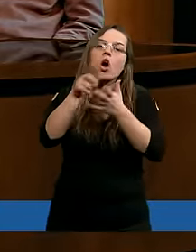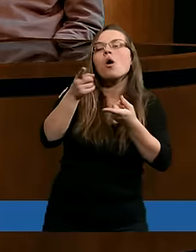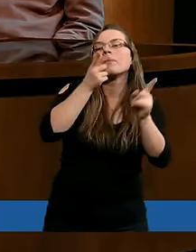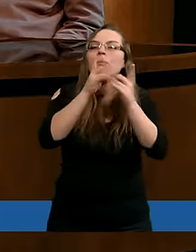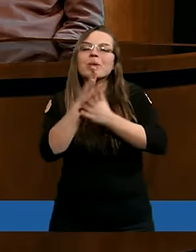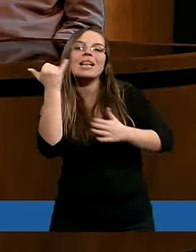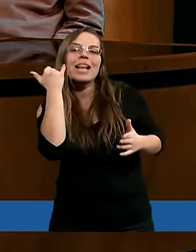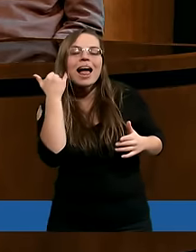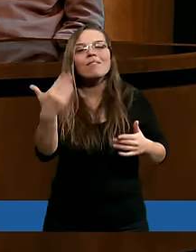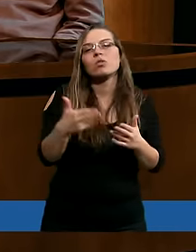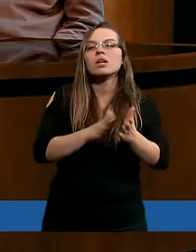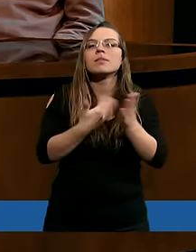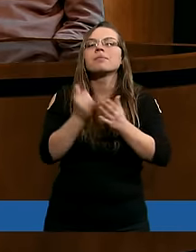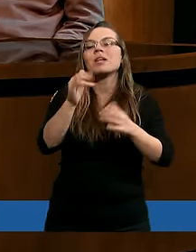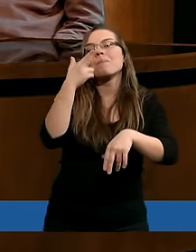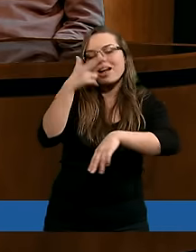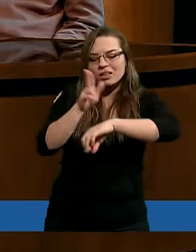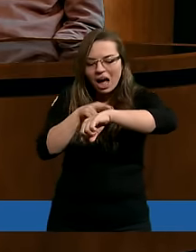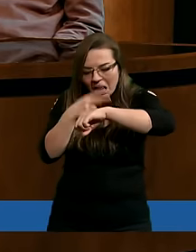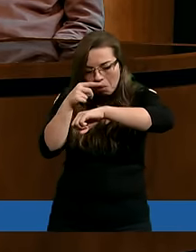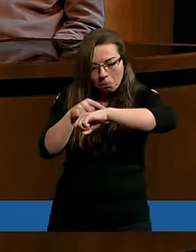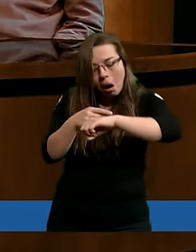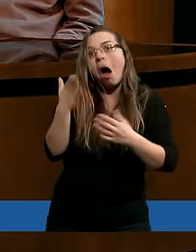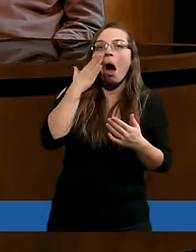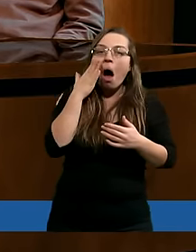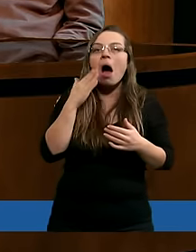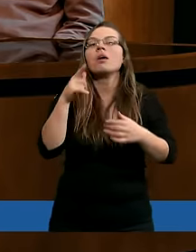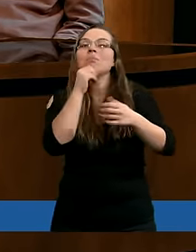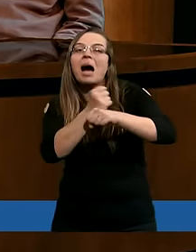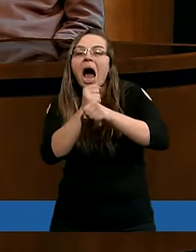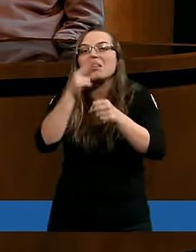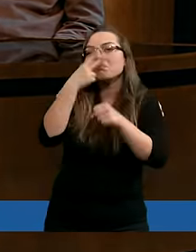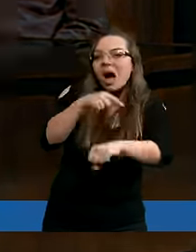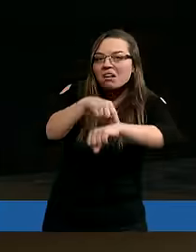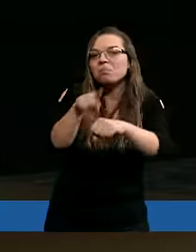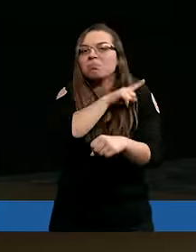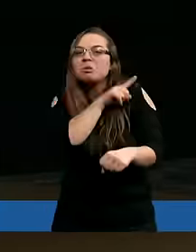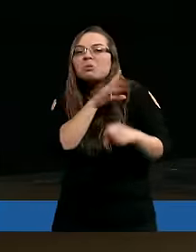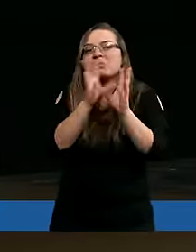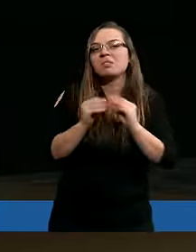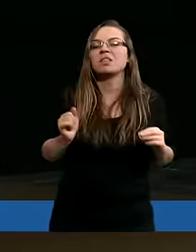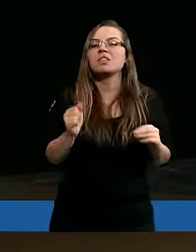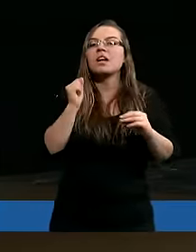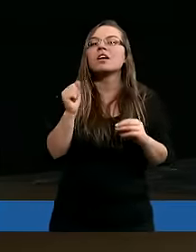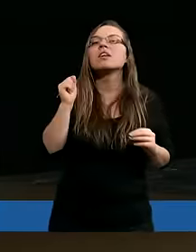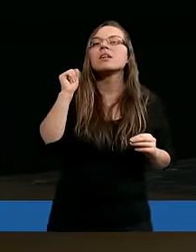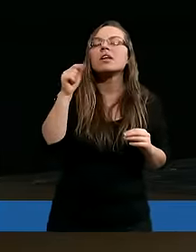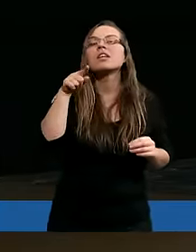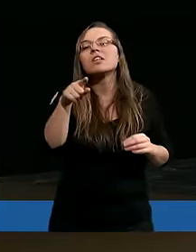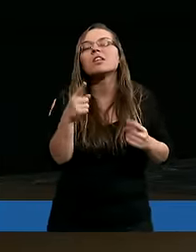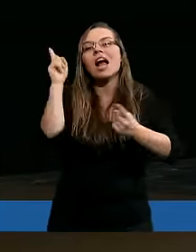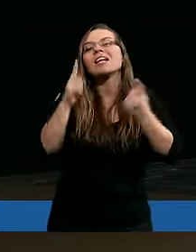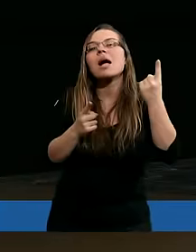przez telefon, patrzą na zegarek, pędzą do pracy, pędzą z pracy. I widać generalnie,